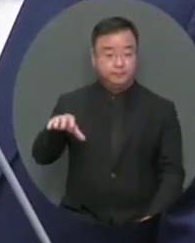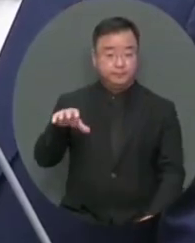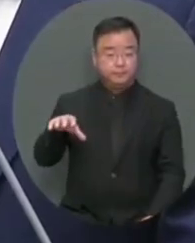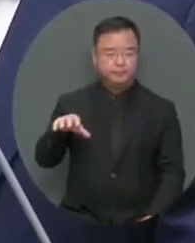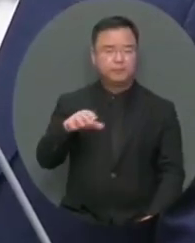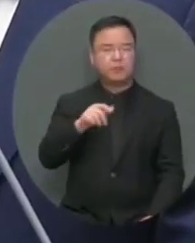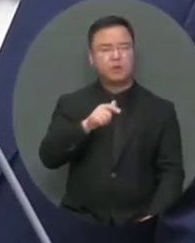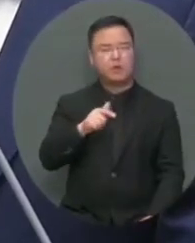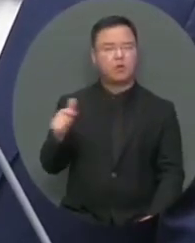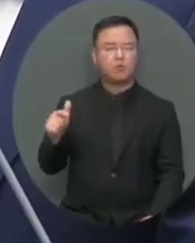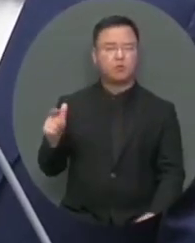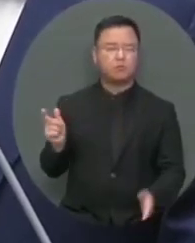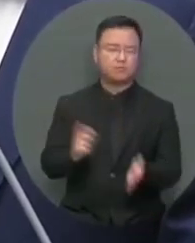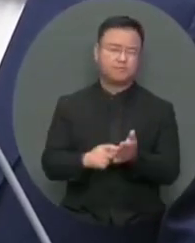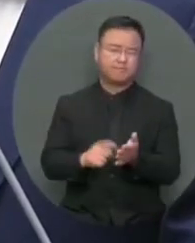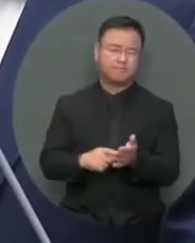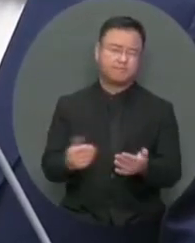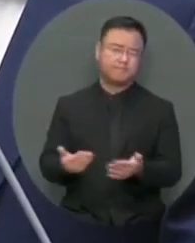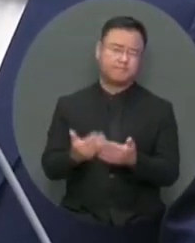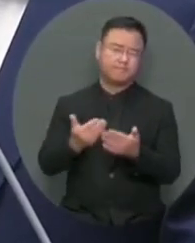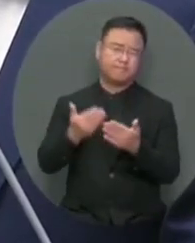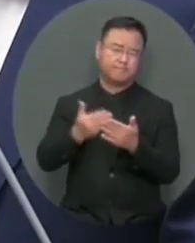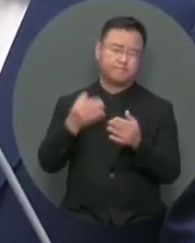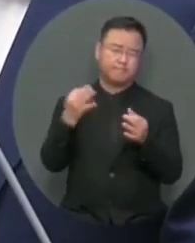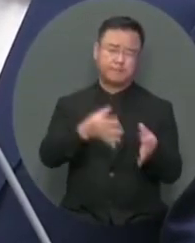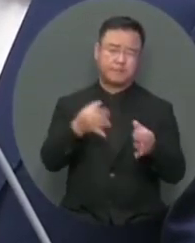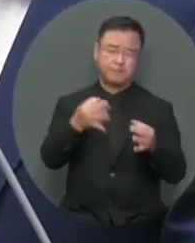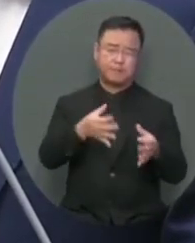너무나 이거를 급속하게 늘리다 보니까